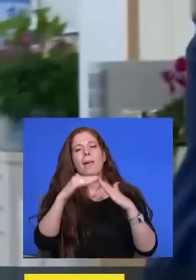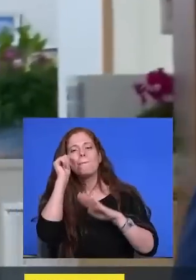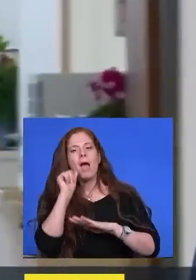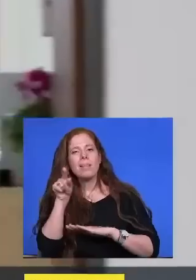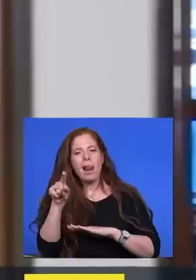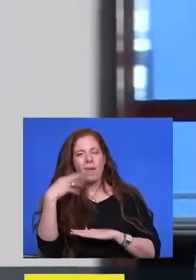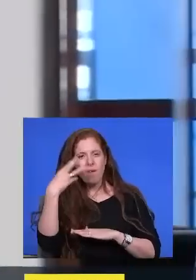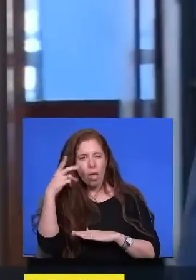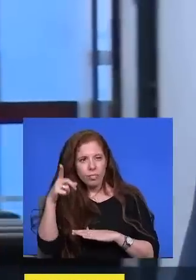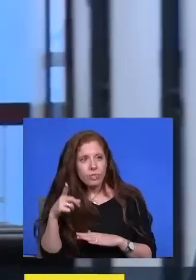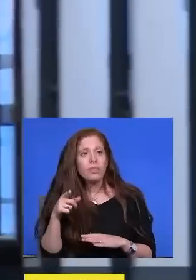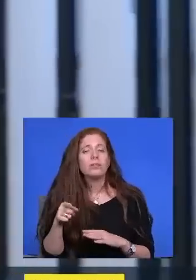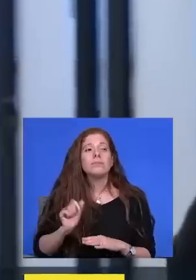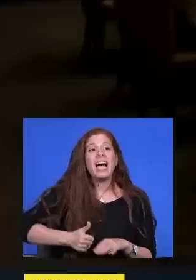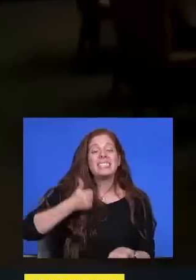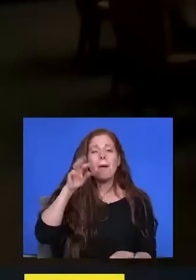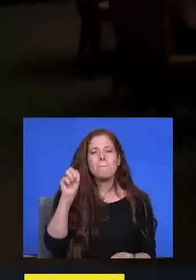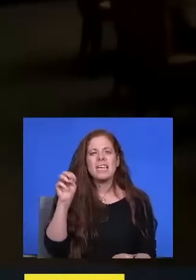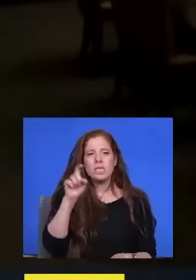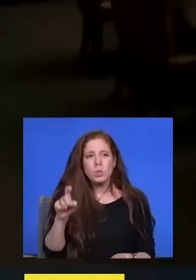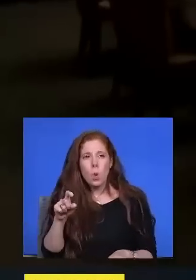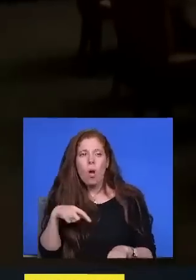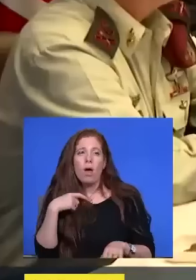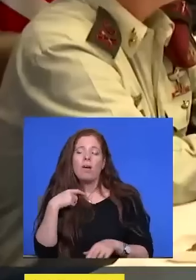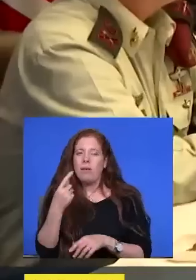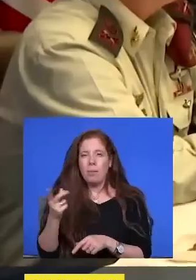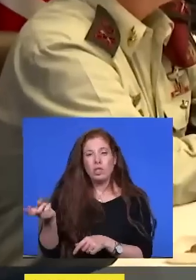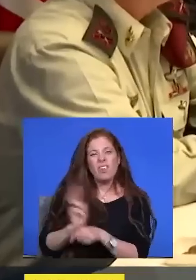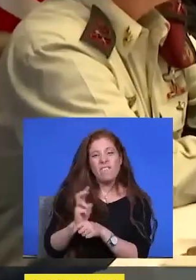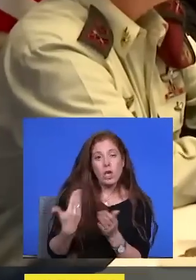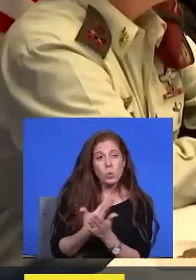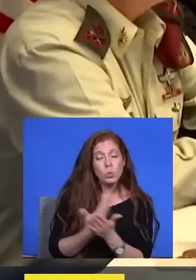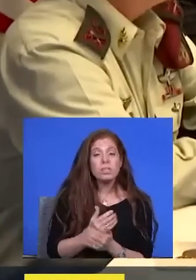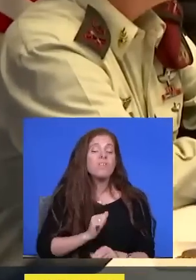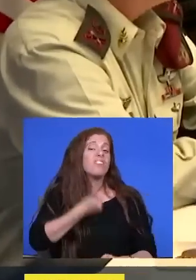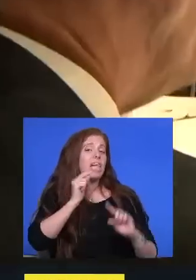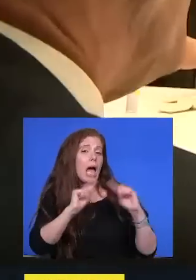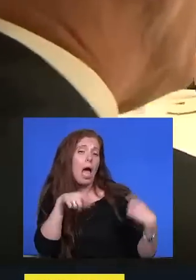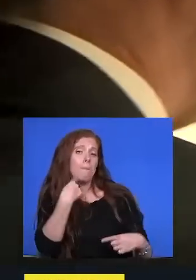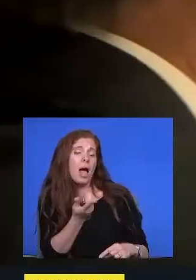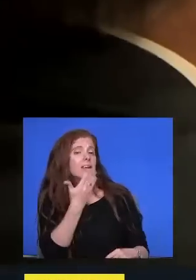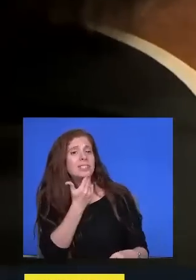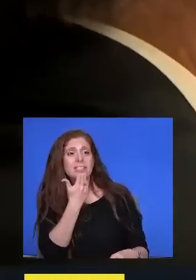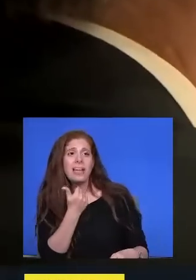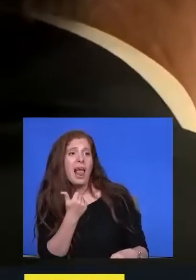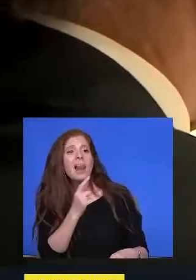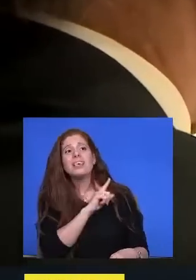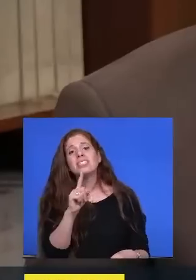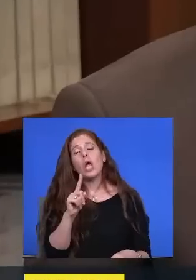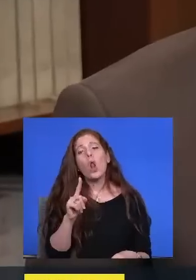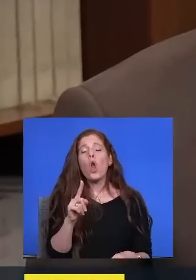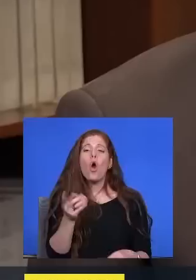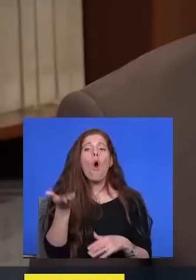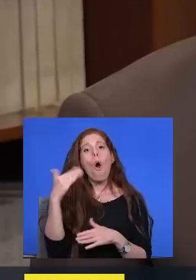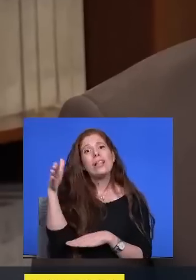טען שביידן נפל קורבן לפייק ניוז. השר אחר דאג להבהיר, ישראל היא לא עוד כוכב בדגל של ארצות הברית.